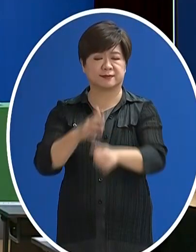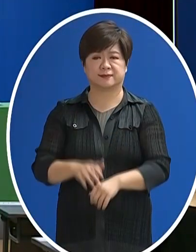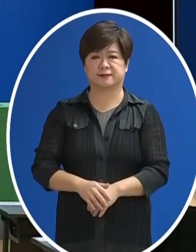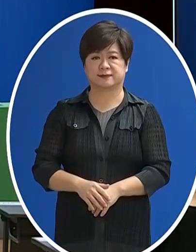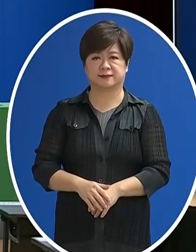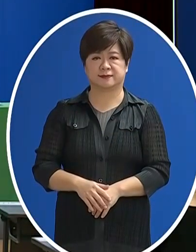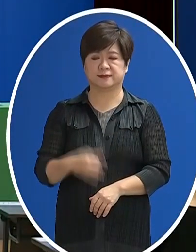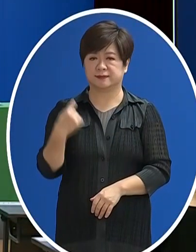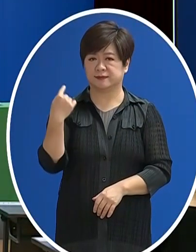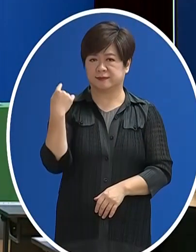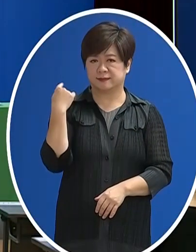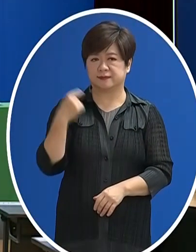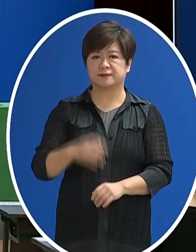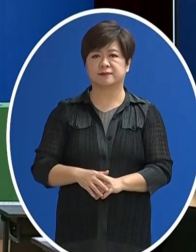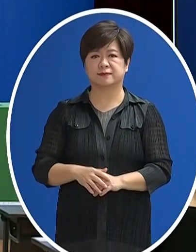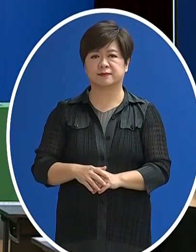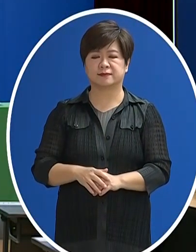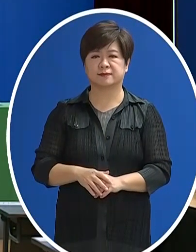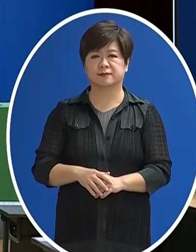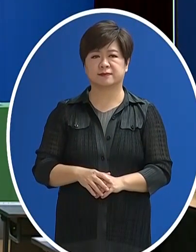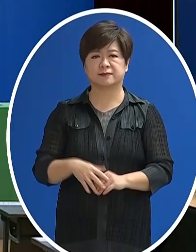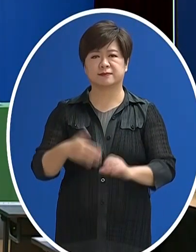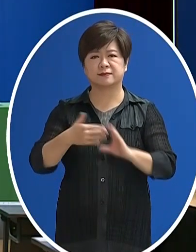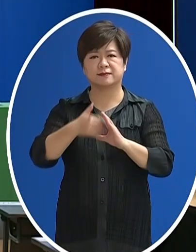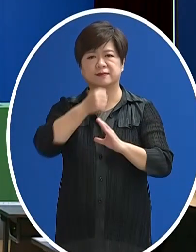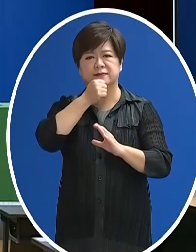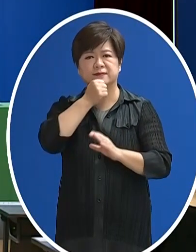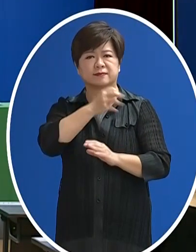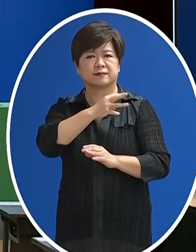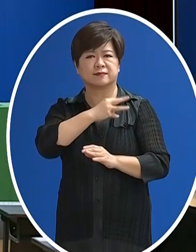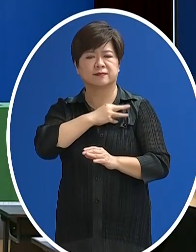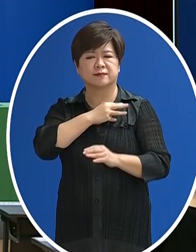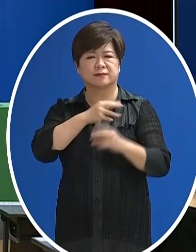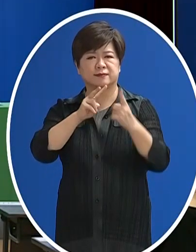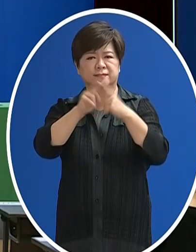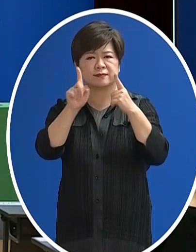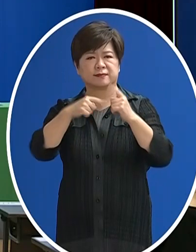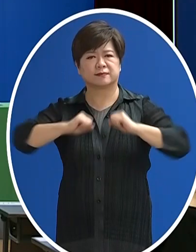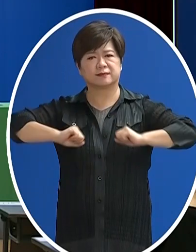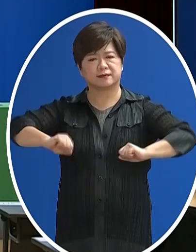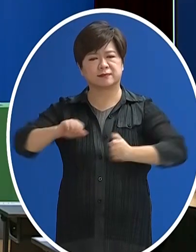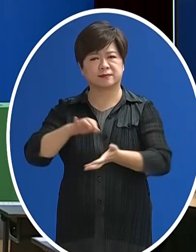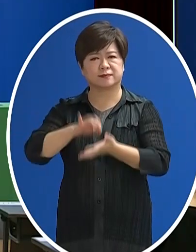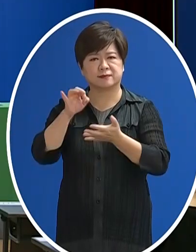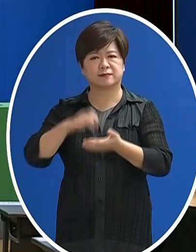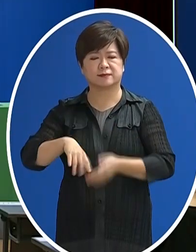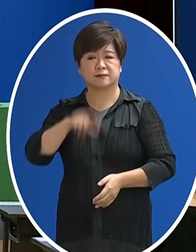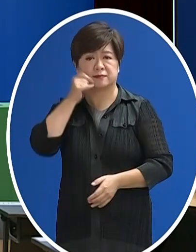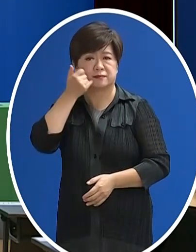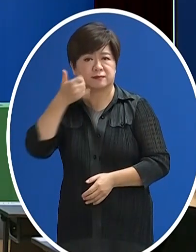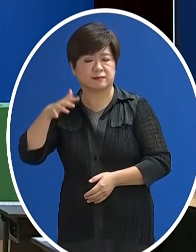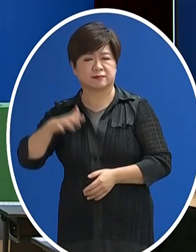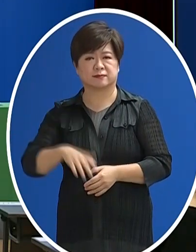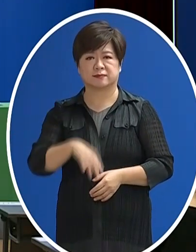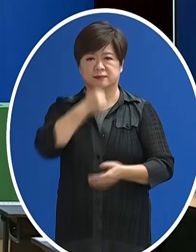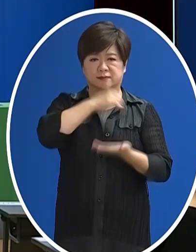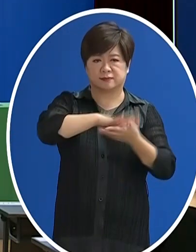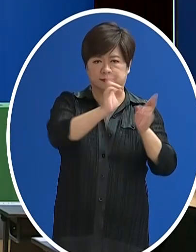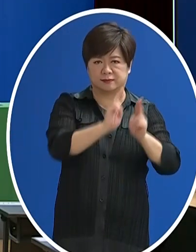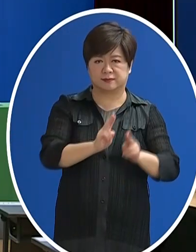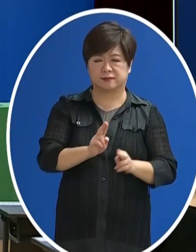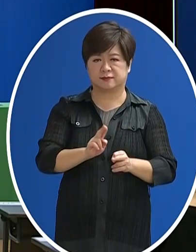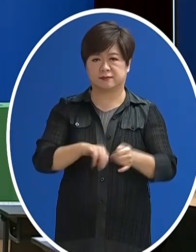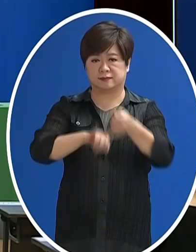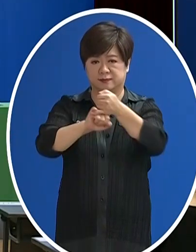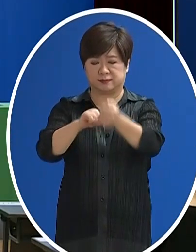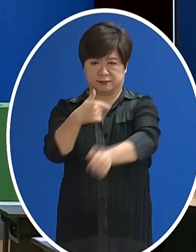因为昨天媒体人赵少康他有在他有提到说那个鸿海台积电采购 BNT 疫苗，那政